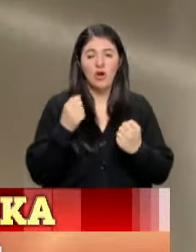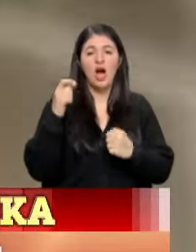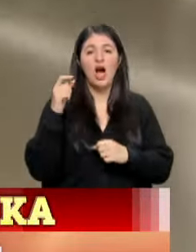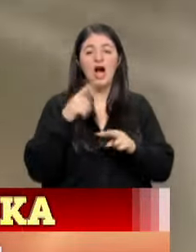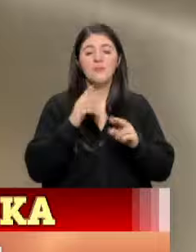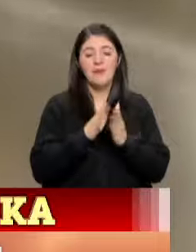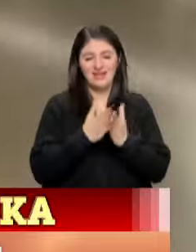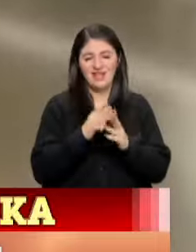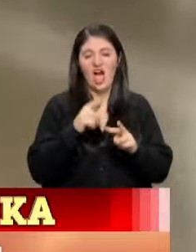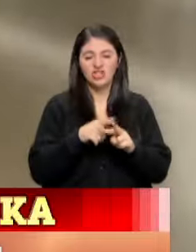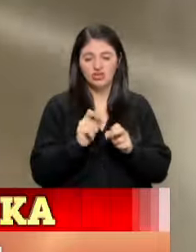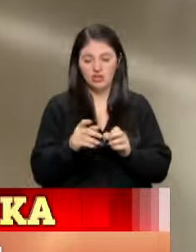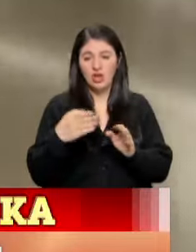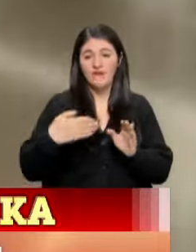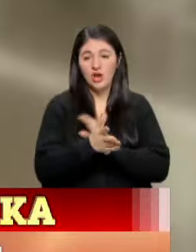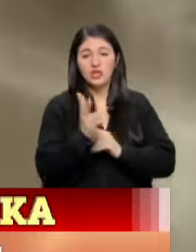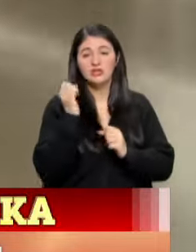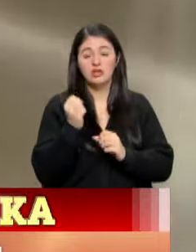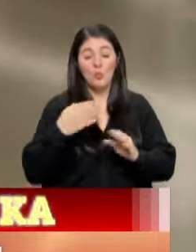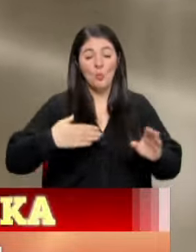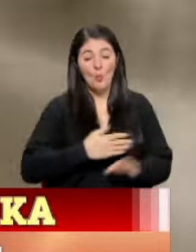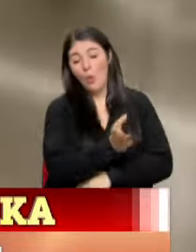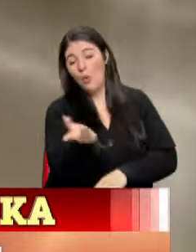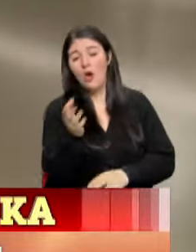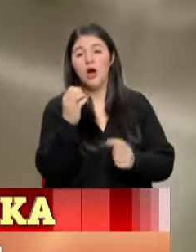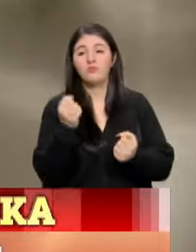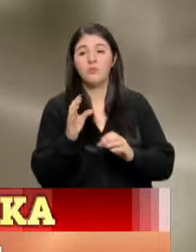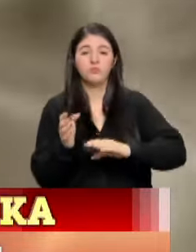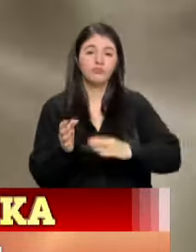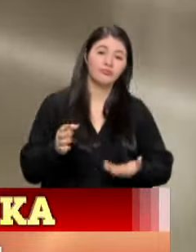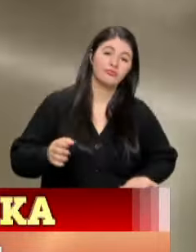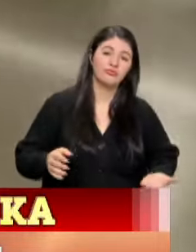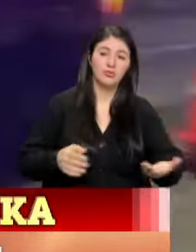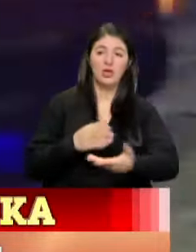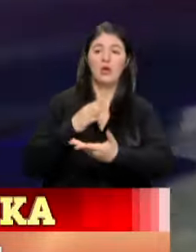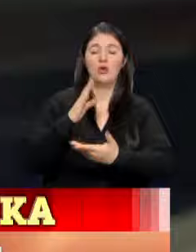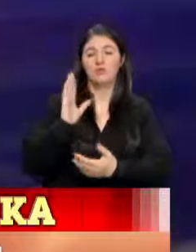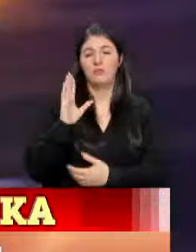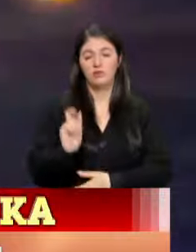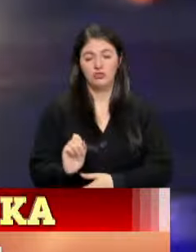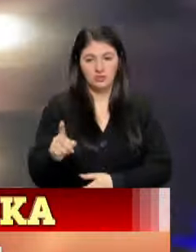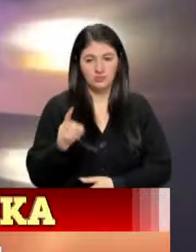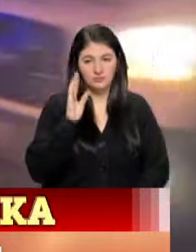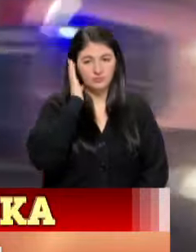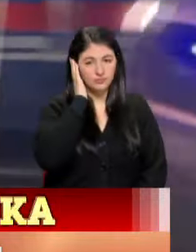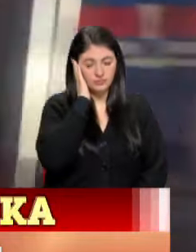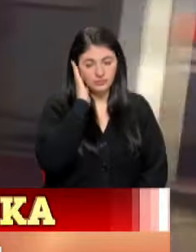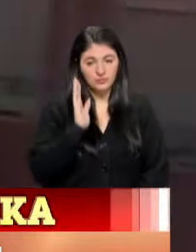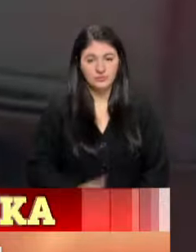Aydıncık ilçesinde virajlı yola sert girdi. Virajı alamayınca otobüs devrildi ve sürüklenmeye başladı.